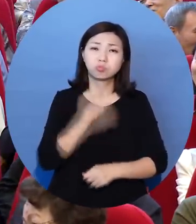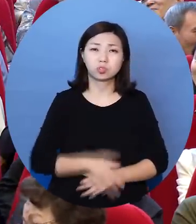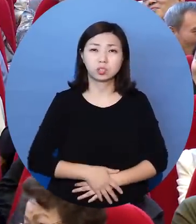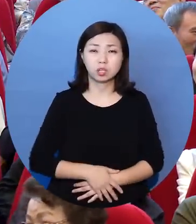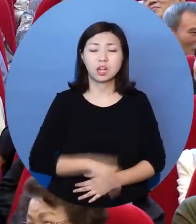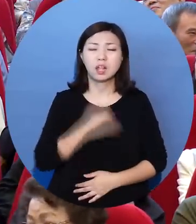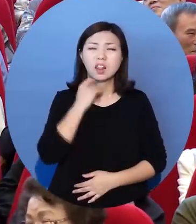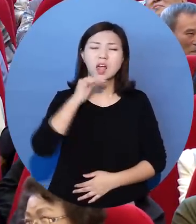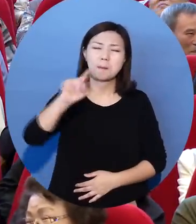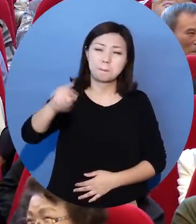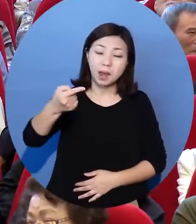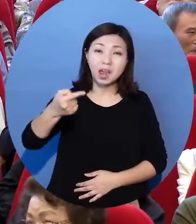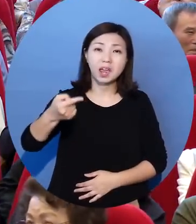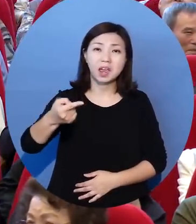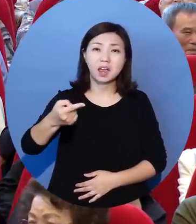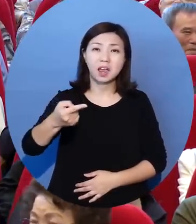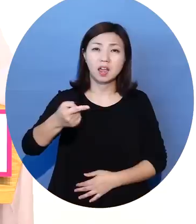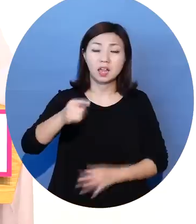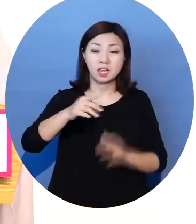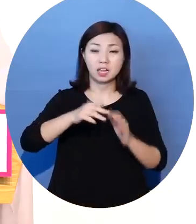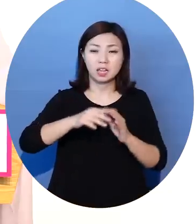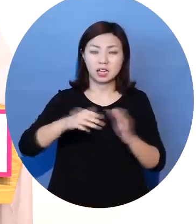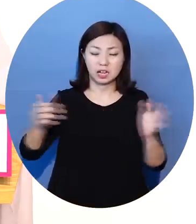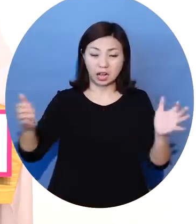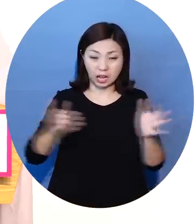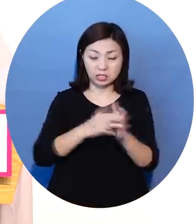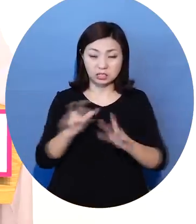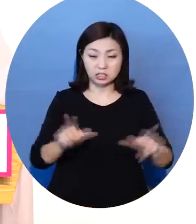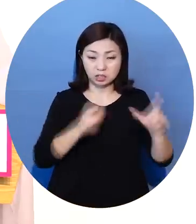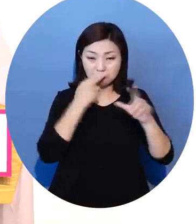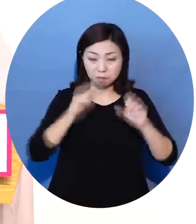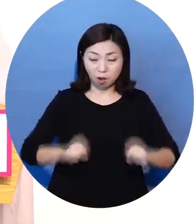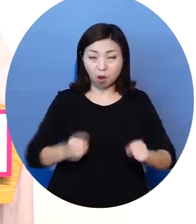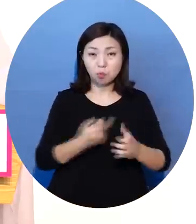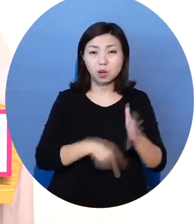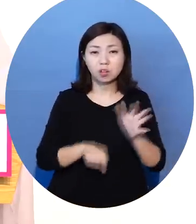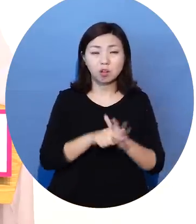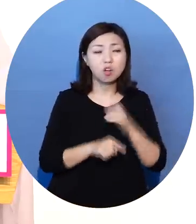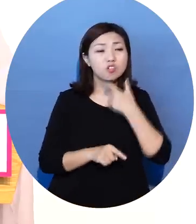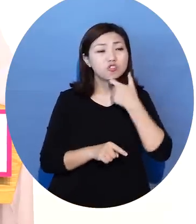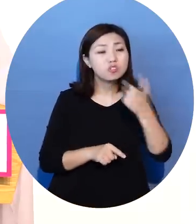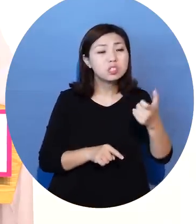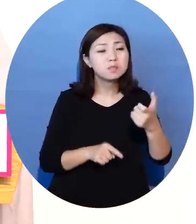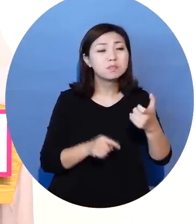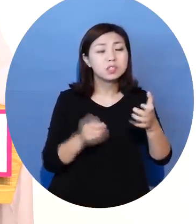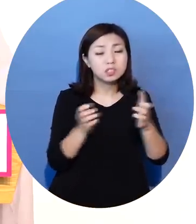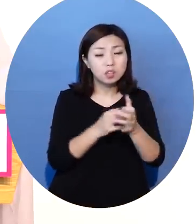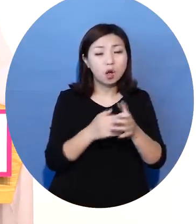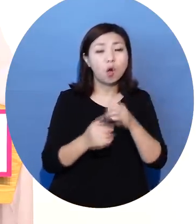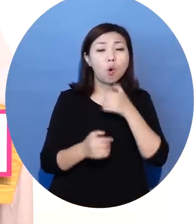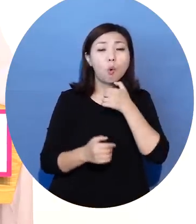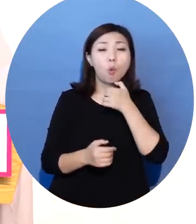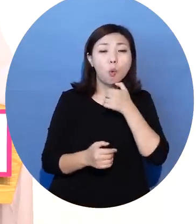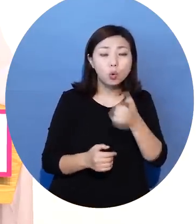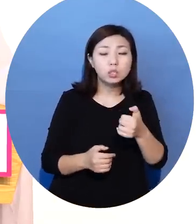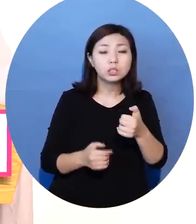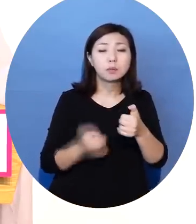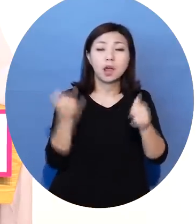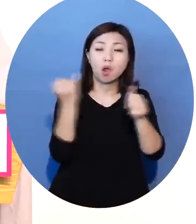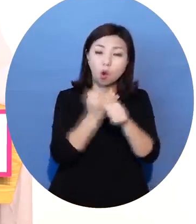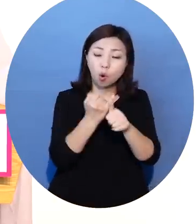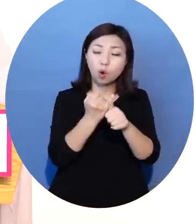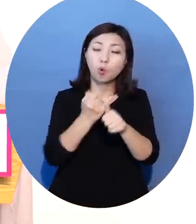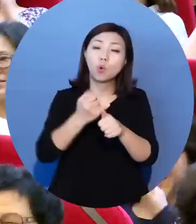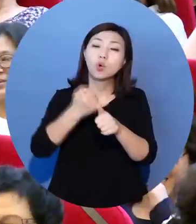왜 100세 시대라고 60까지 기다렸다가 60회가 100세까지 살거뭐 있어? 20회가 50 헤어지고